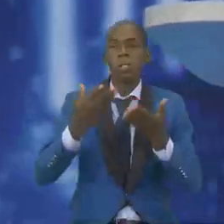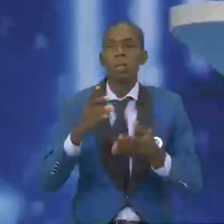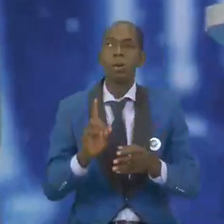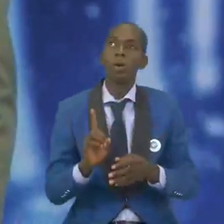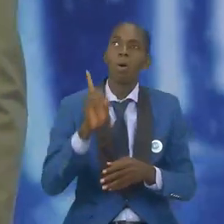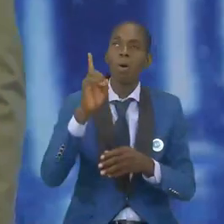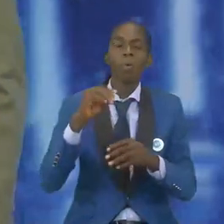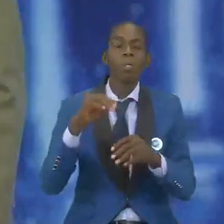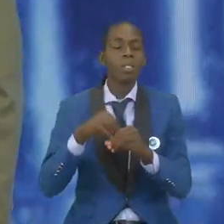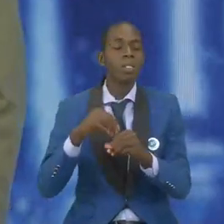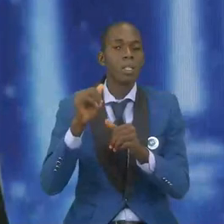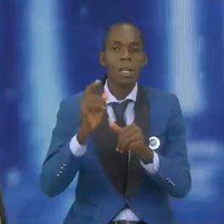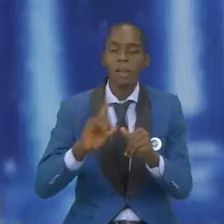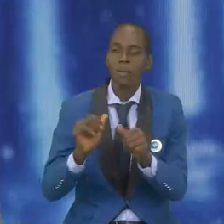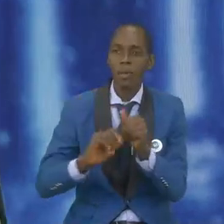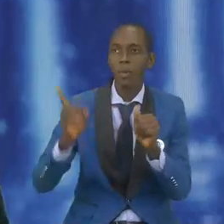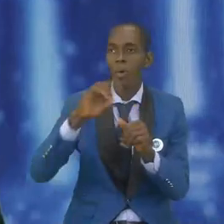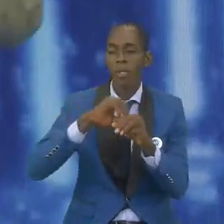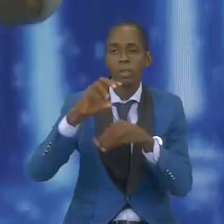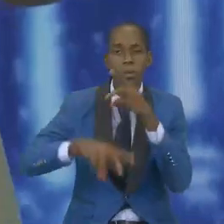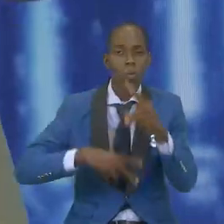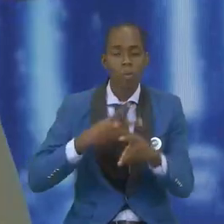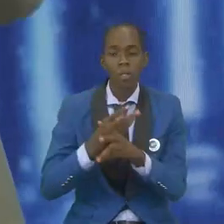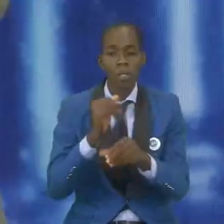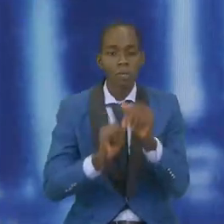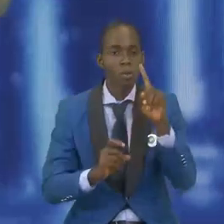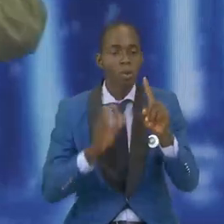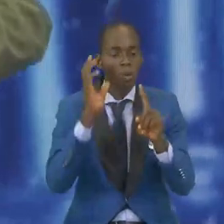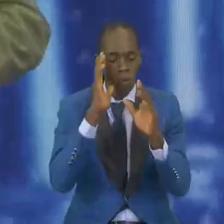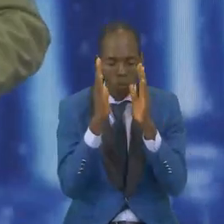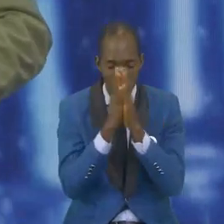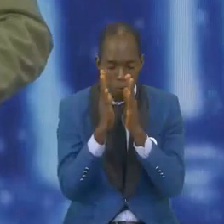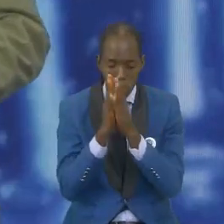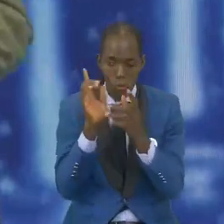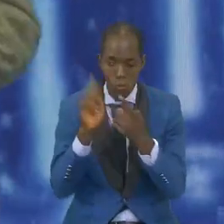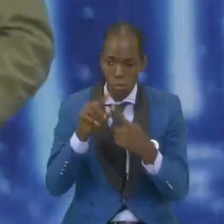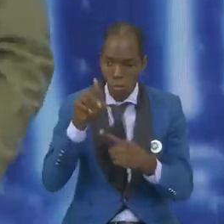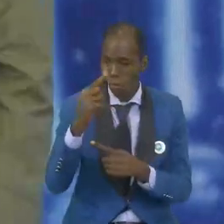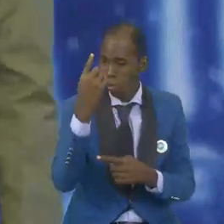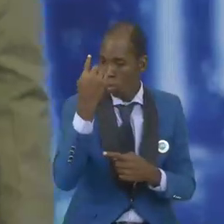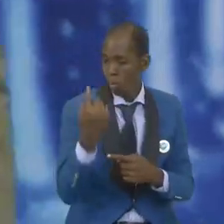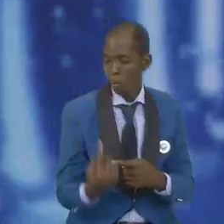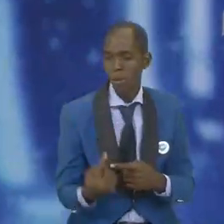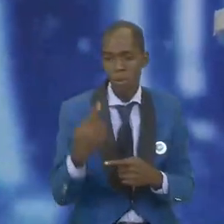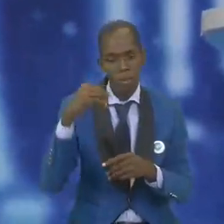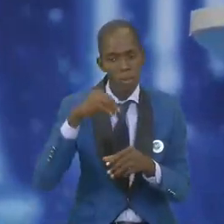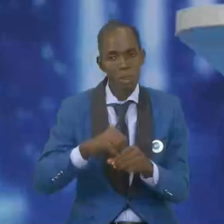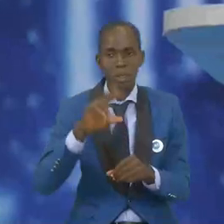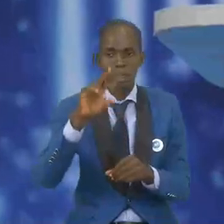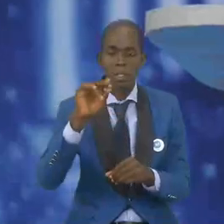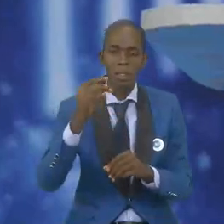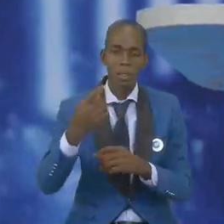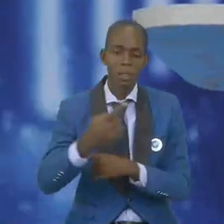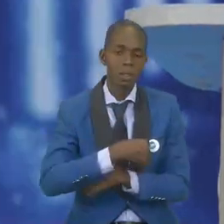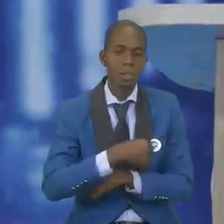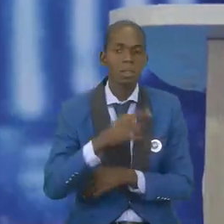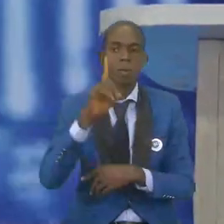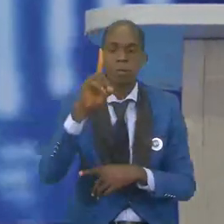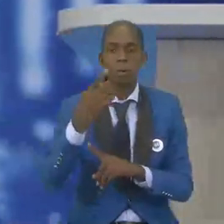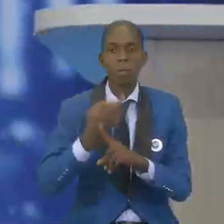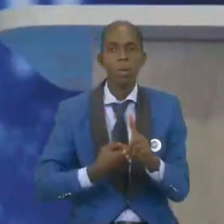seul, n'importe où dans l'univers, que tout homme pourra prier pendant